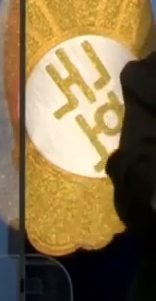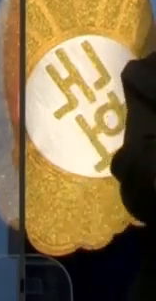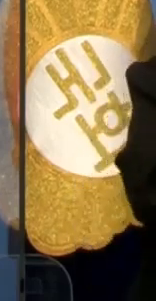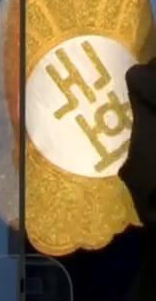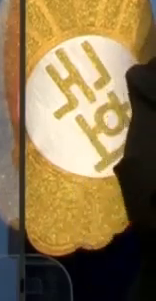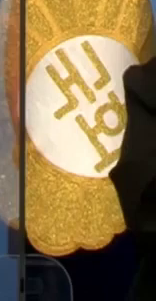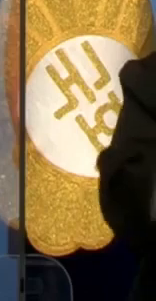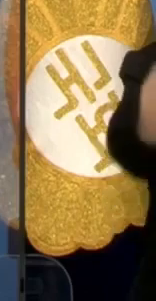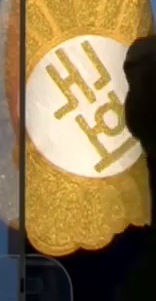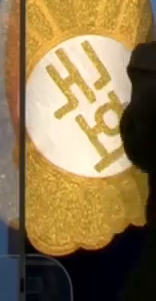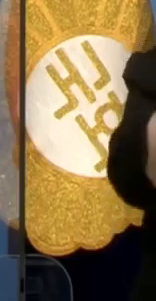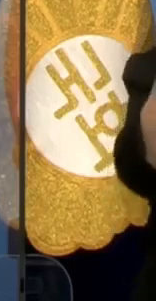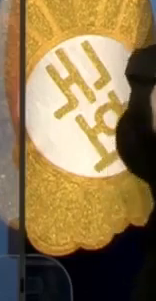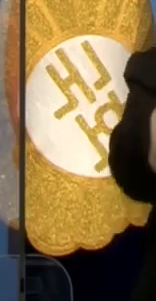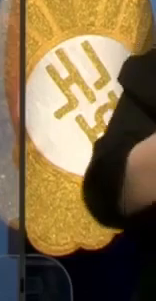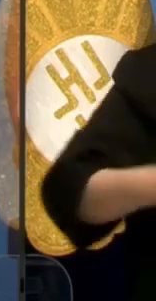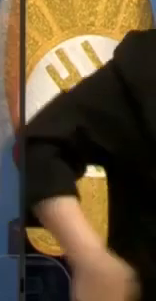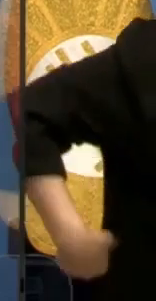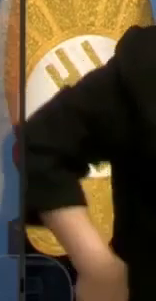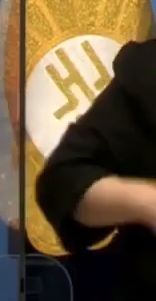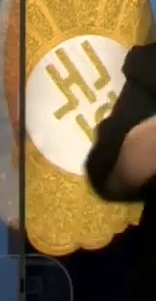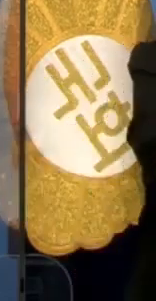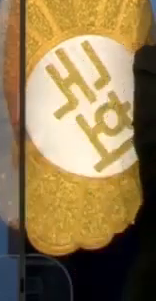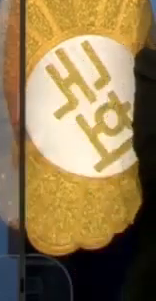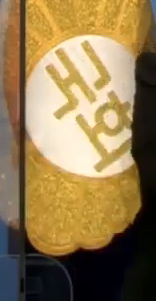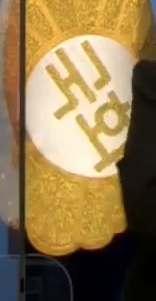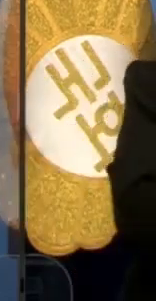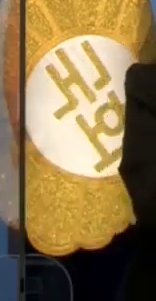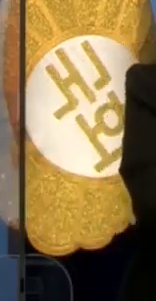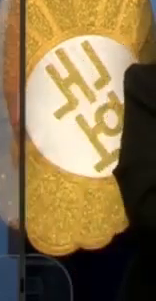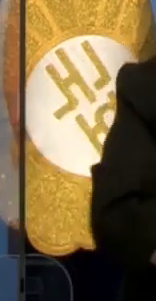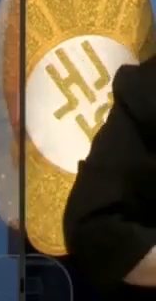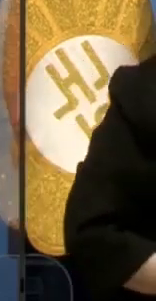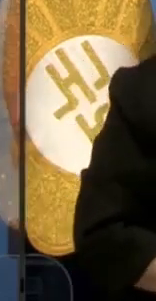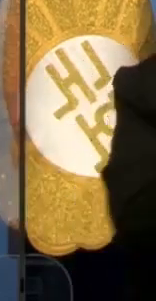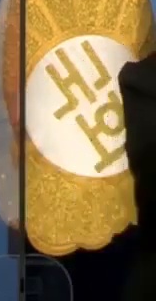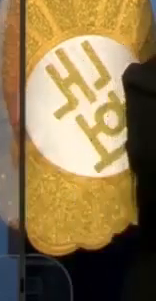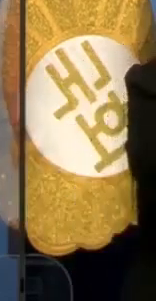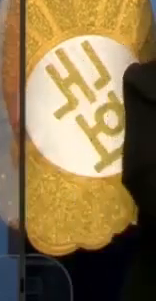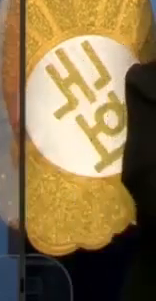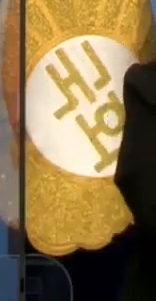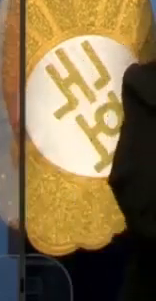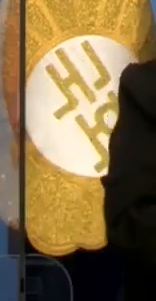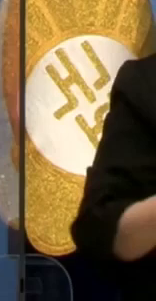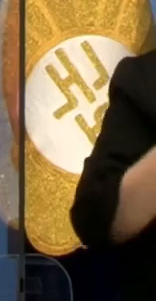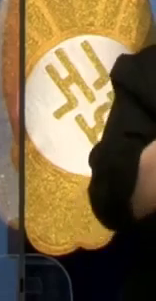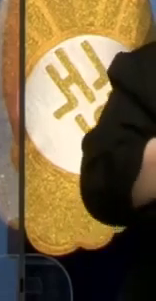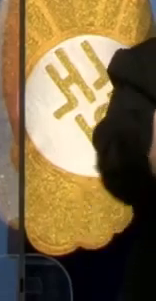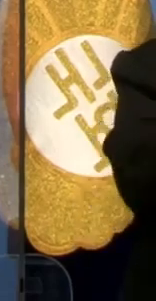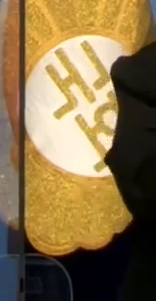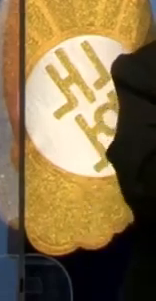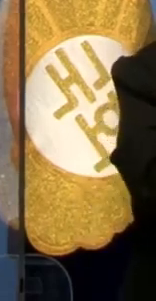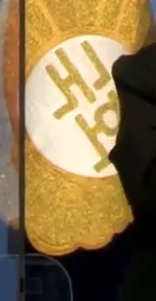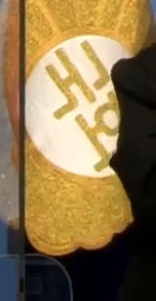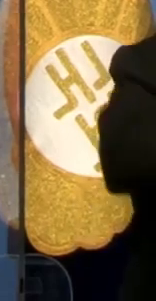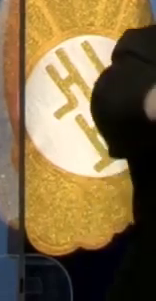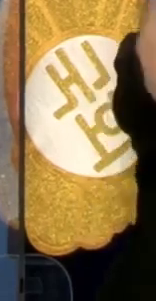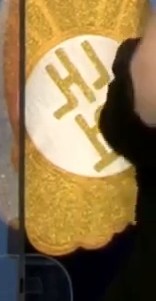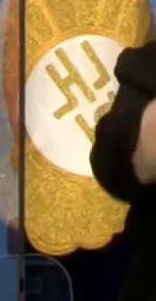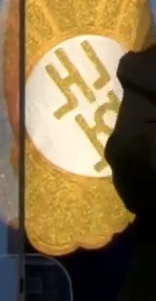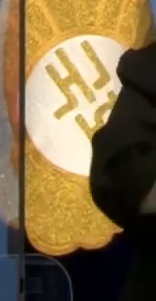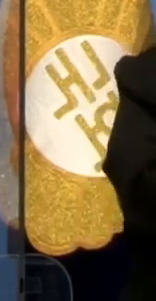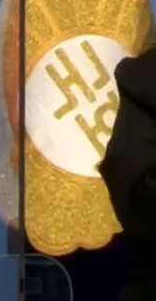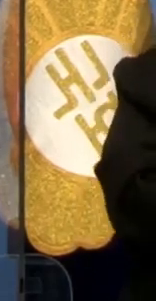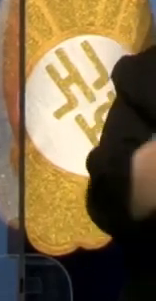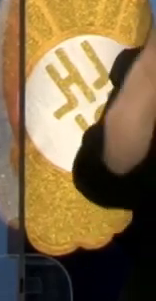대학 시절 내내 업어서 등하교 시켰습니다. 그 친구와 함께 나란히 사법시험에 합격하자 2년 내내 친구를